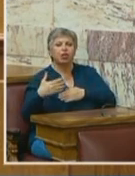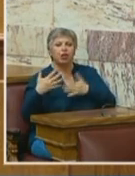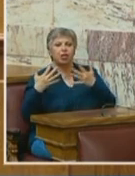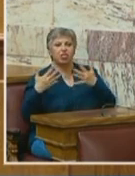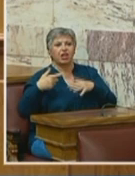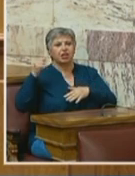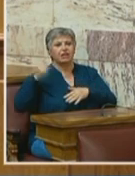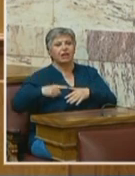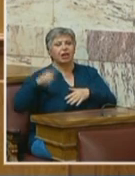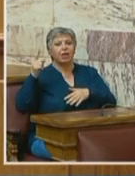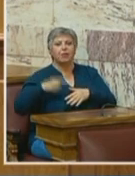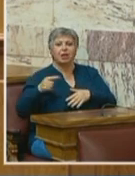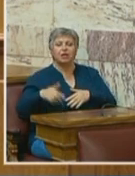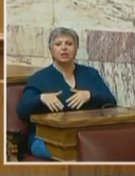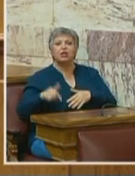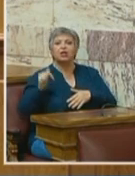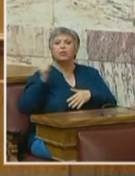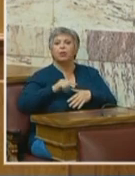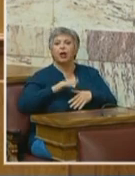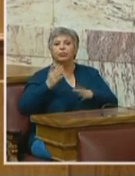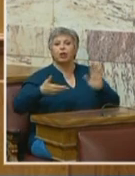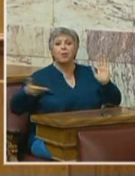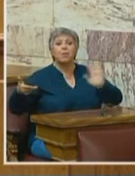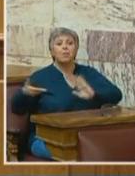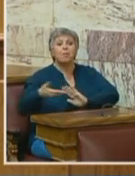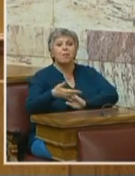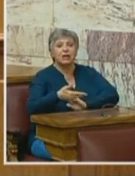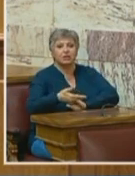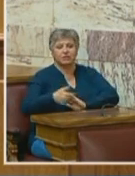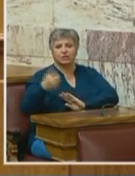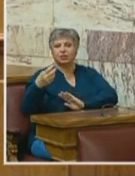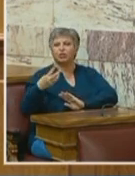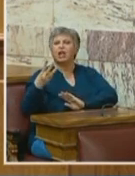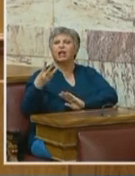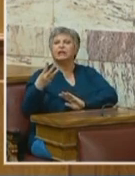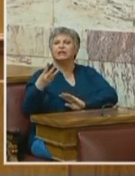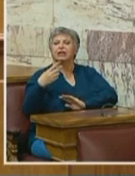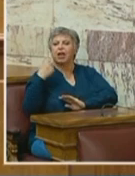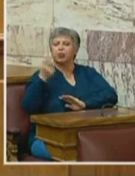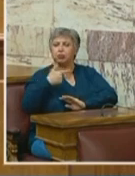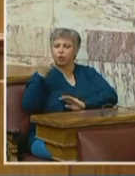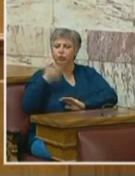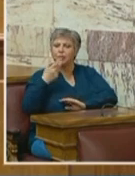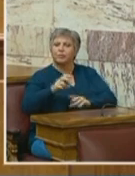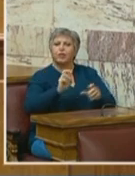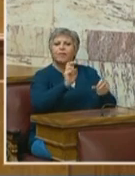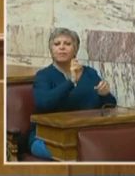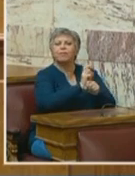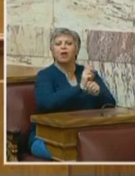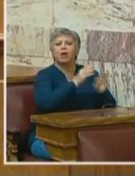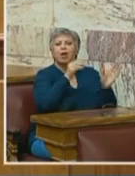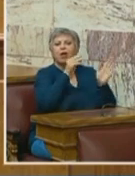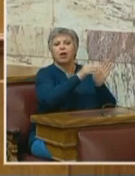κυρίων Σαμαρά, Βενιζέλου, Αβραμόπουλου μπαίνουν στο αρχείο, ενώ κάτι τέτοιο δεν προβλέπεται